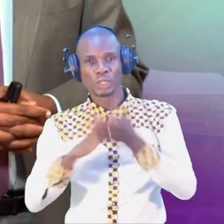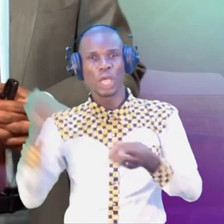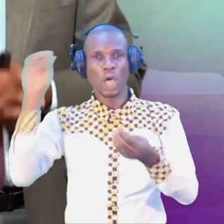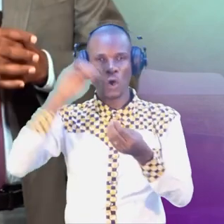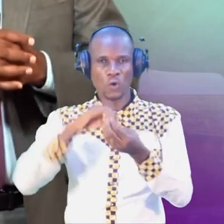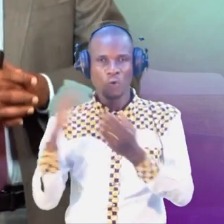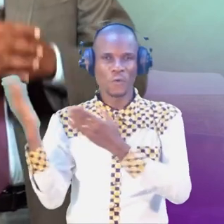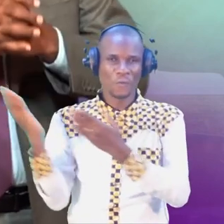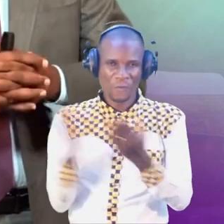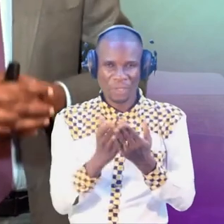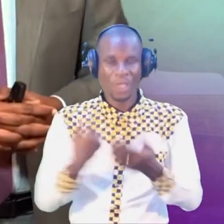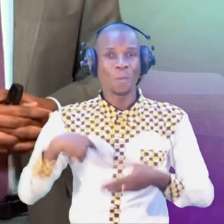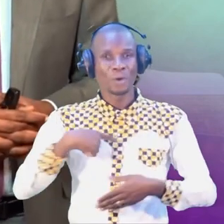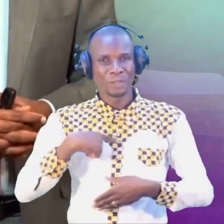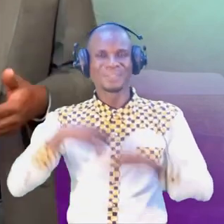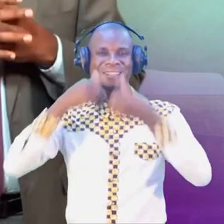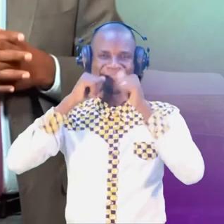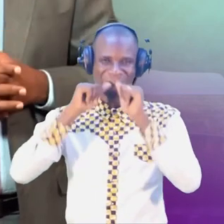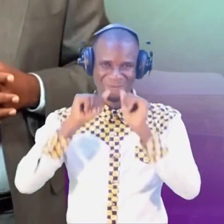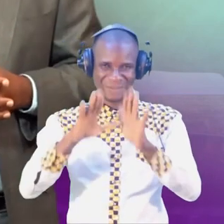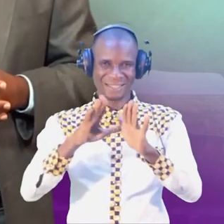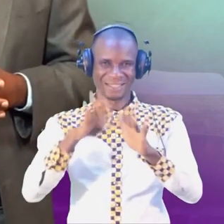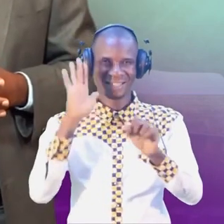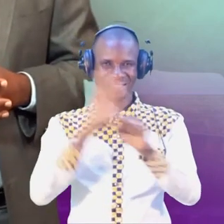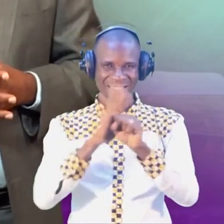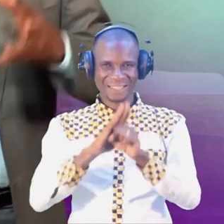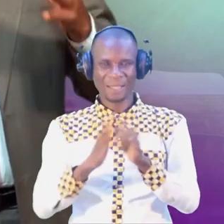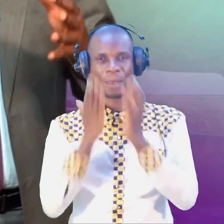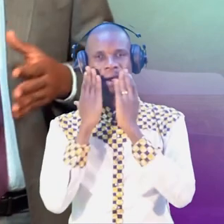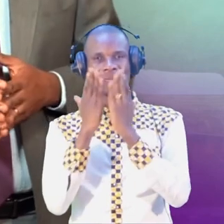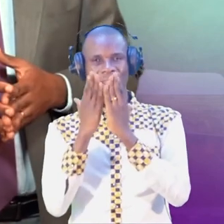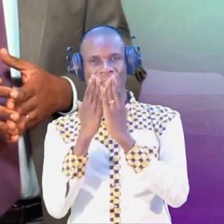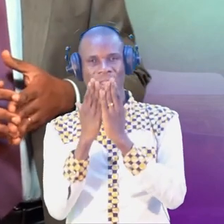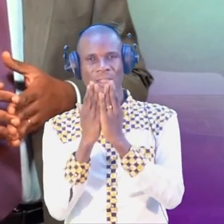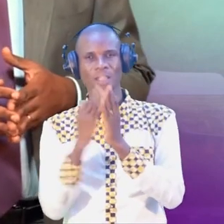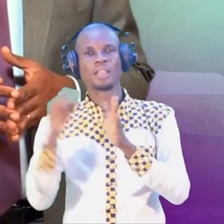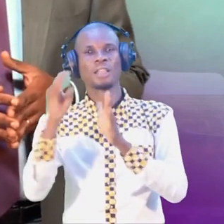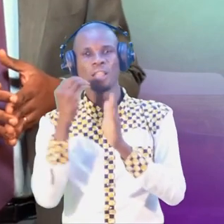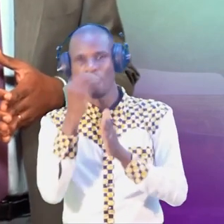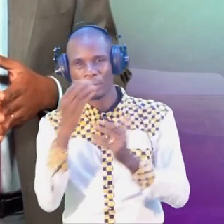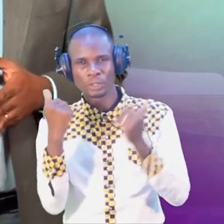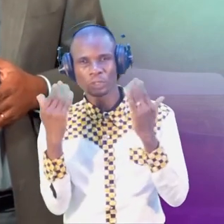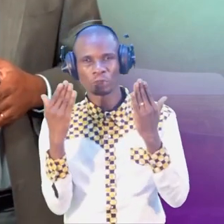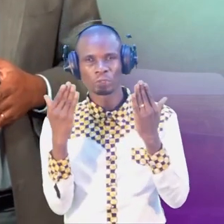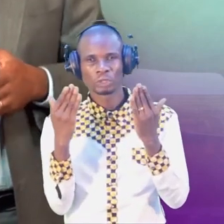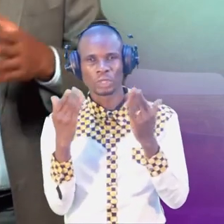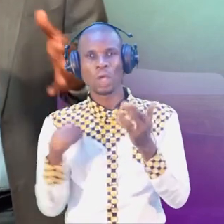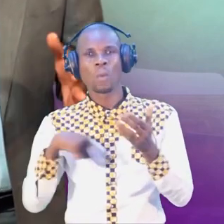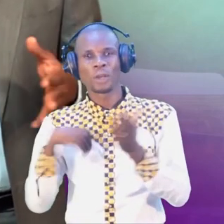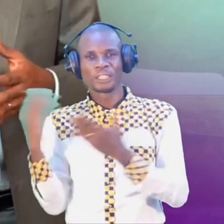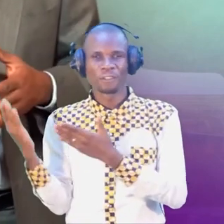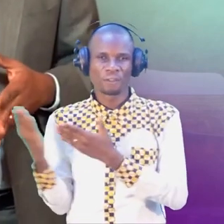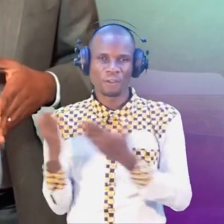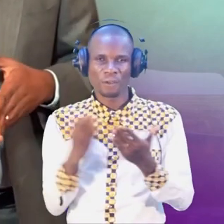Ndugu zangu, asante. Asante mara tena sababu mulikuja, na amini mulibarikiwa kwa somo